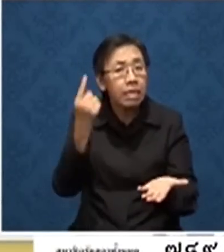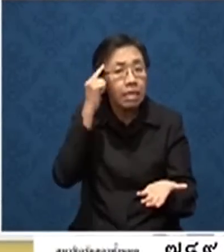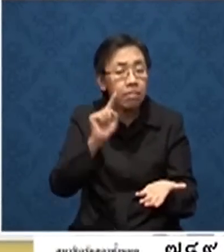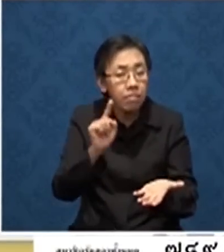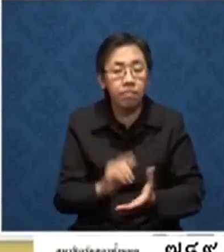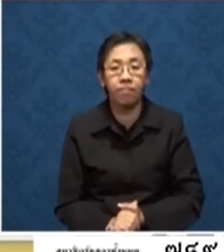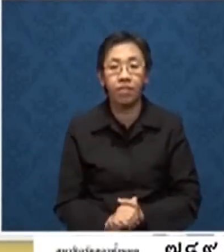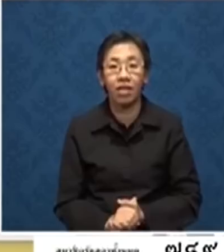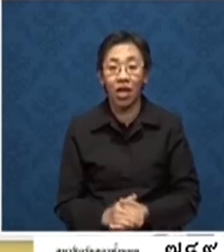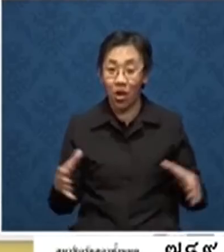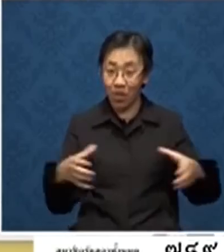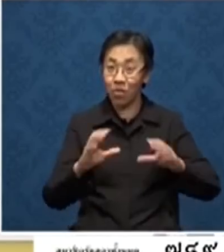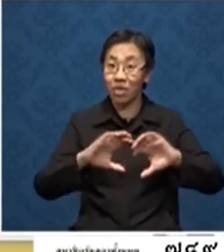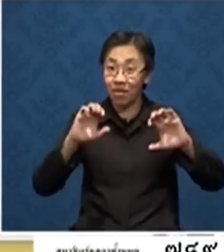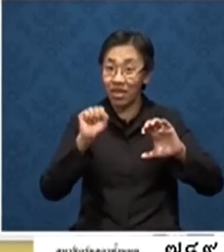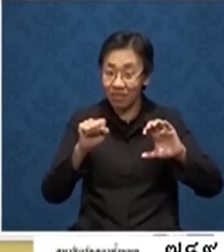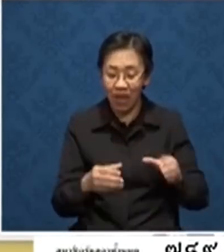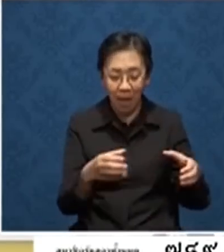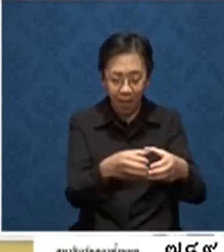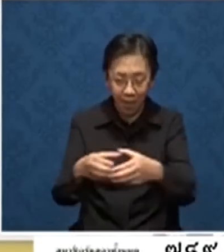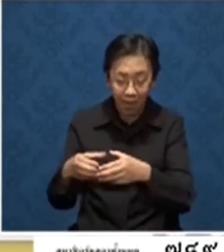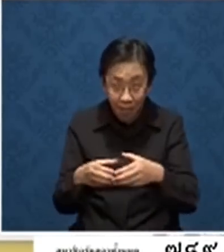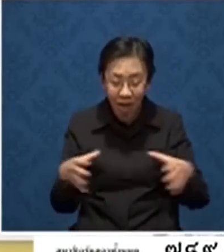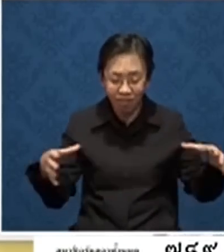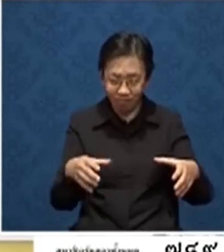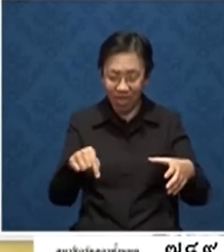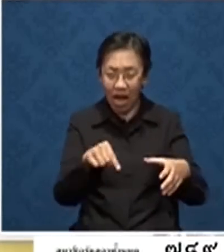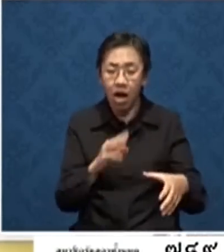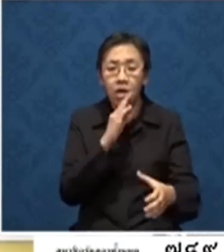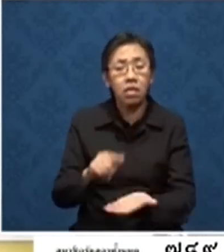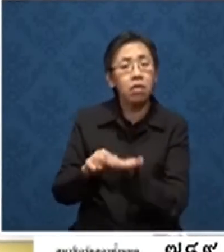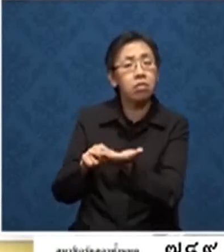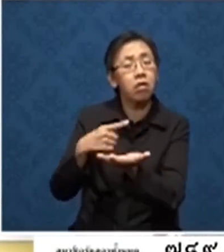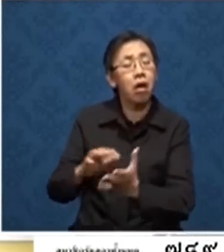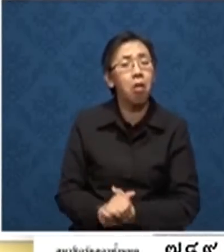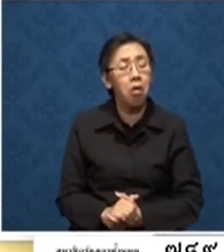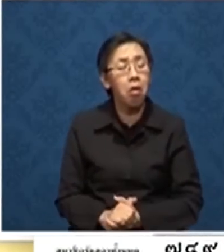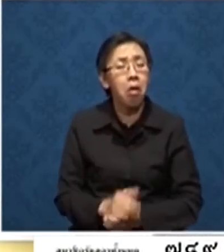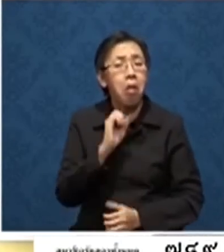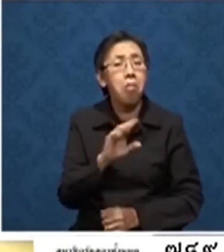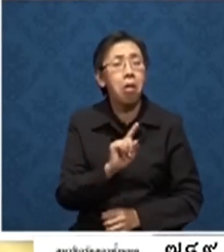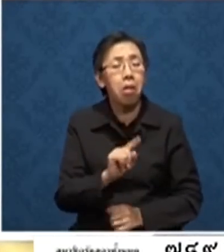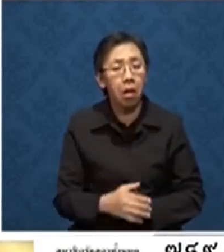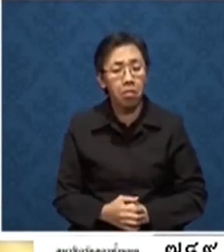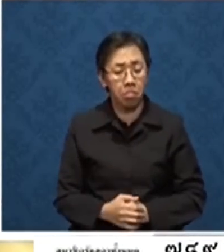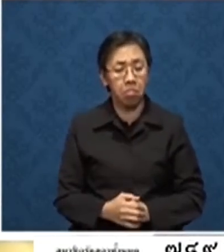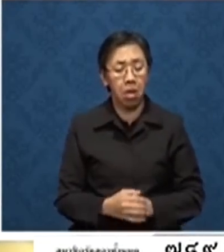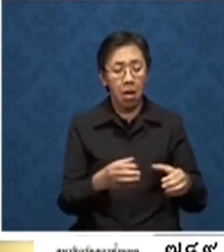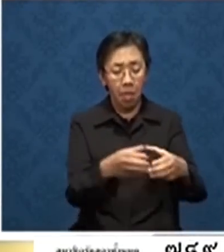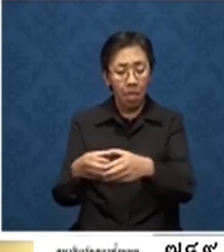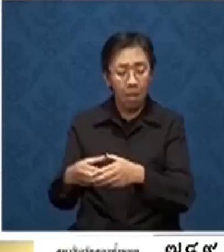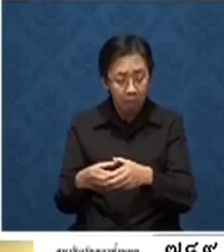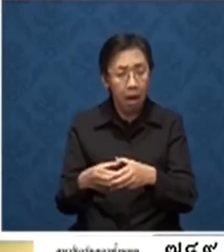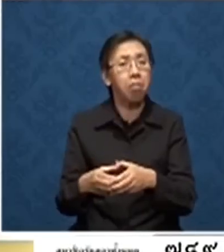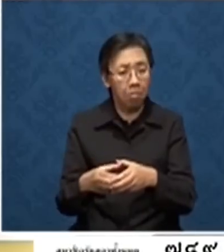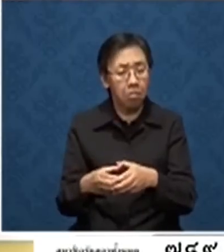เพราะว่าไงร่วมรัฐบาลกันมีพรรคร่วมรัฐบาลเสนอเรื่องขึ้นไปแค่นี้แล้วก็บอกว่าเฮ้ยมีผักร่วมต้องเห็นเหมือน